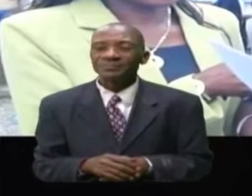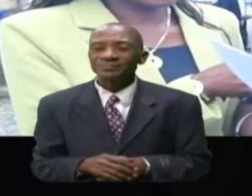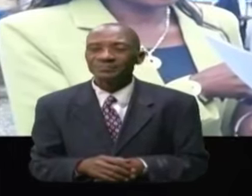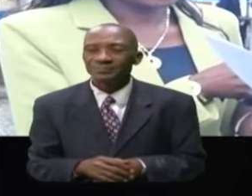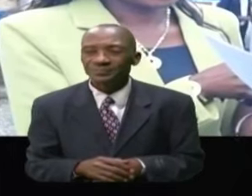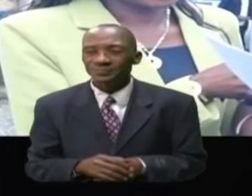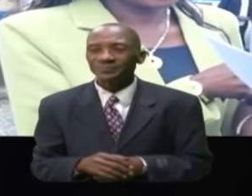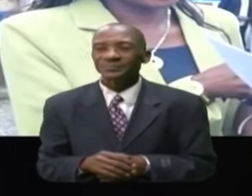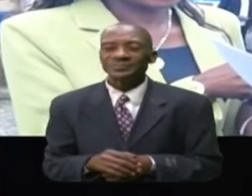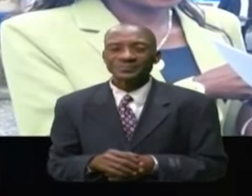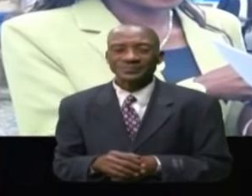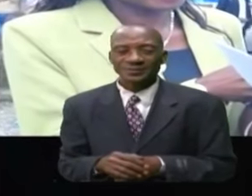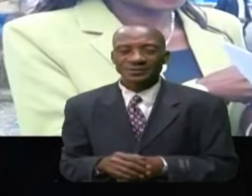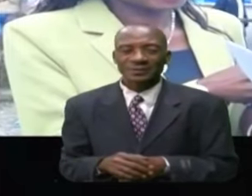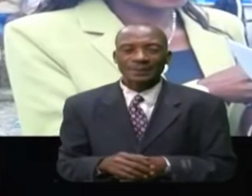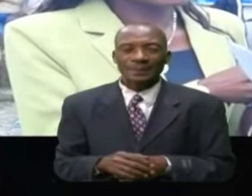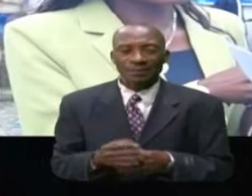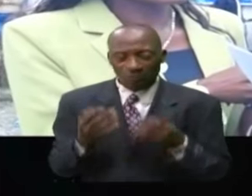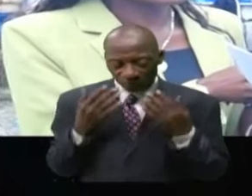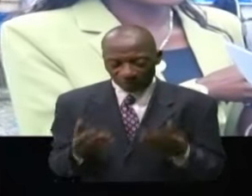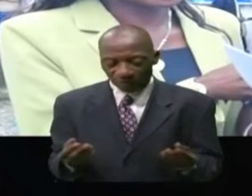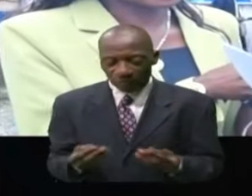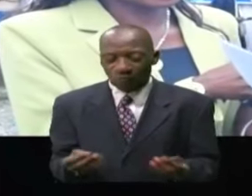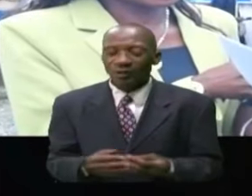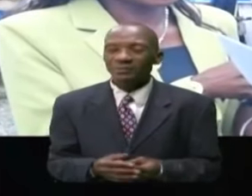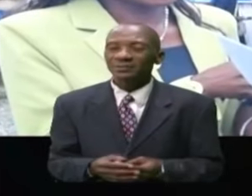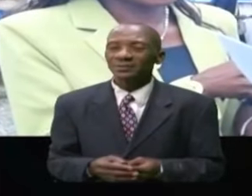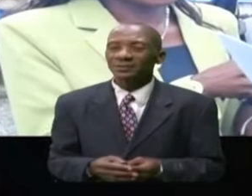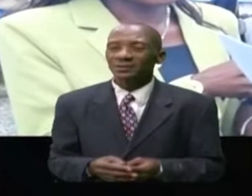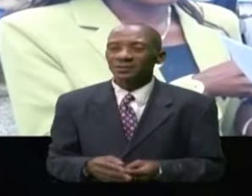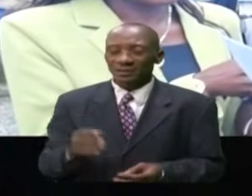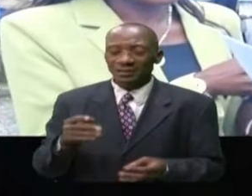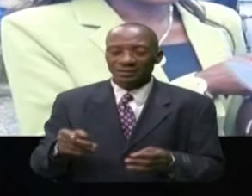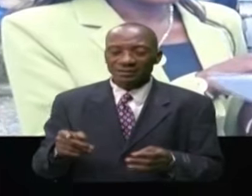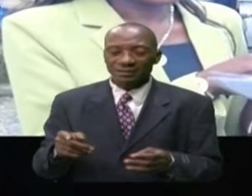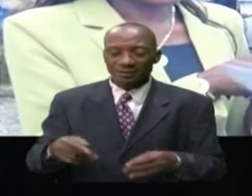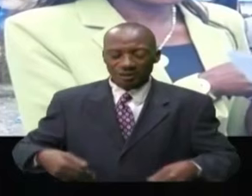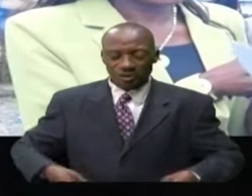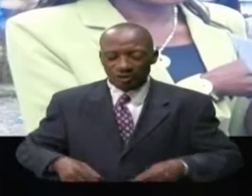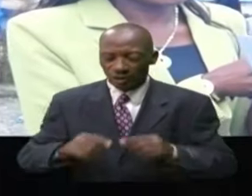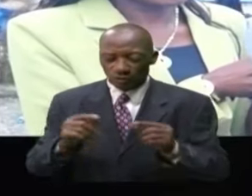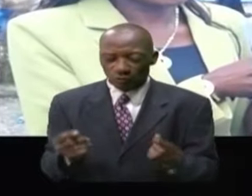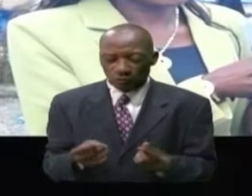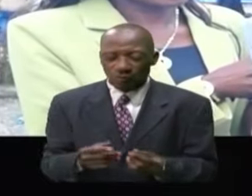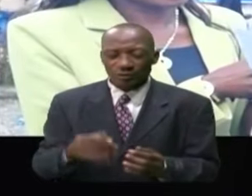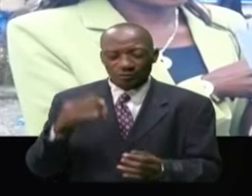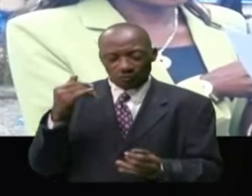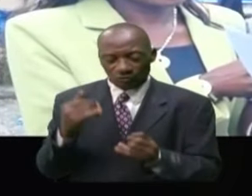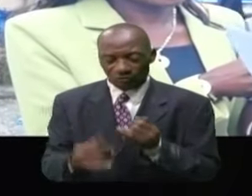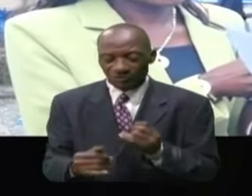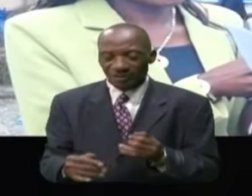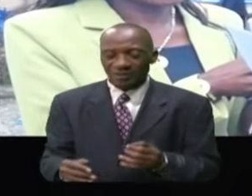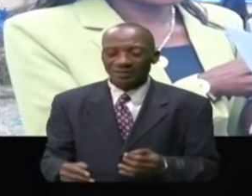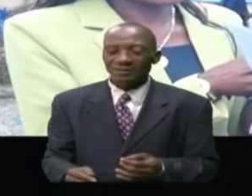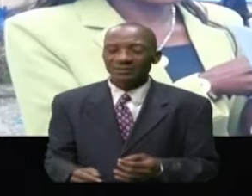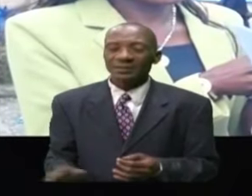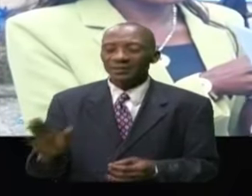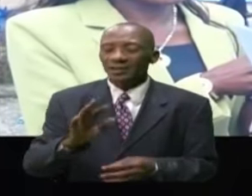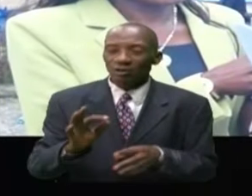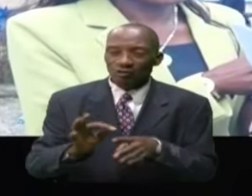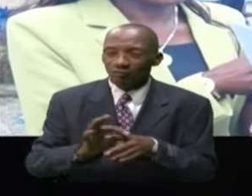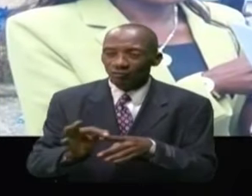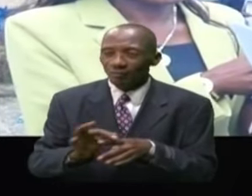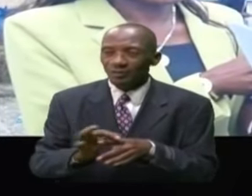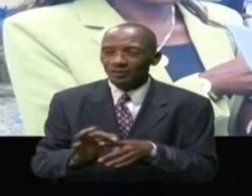Seguiobé vient d'être notre porte d'entrée dans différents domaines. Mais n'oubliez pas une